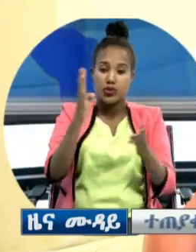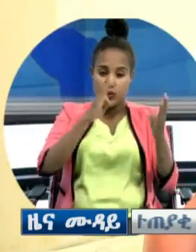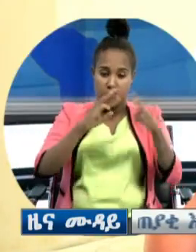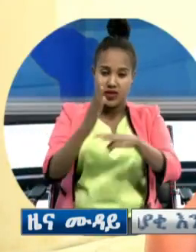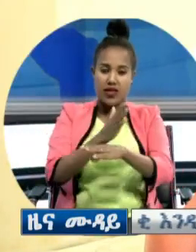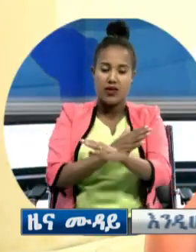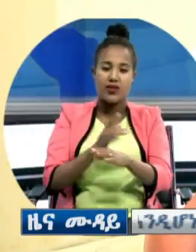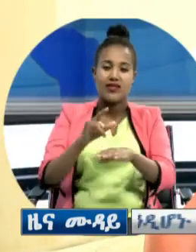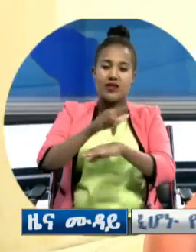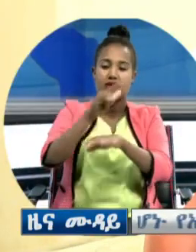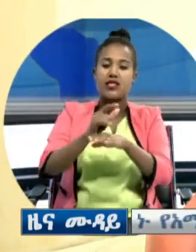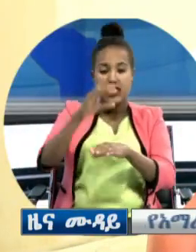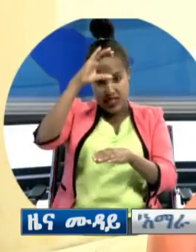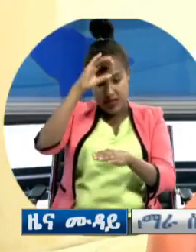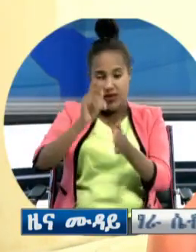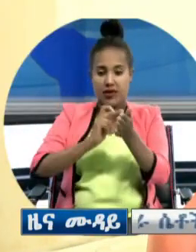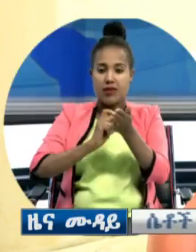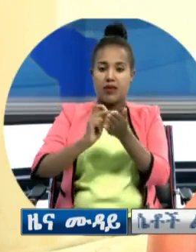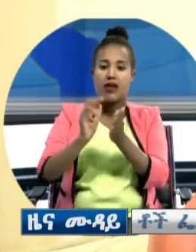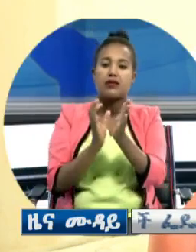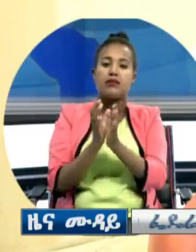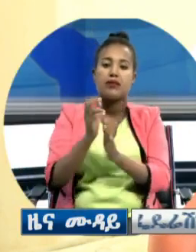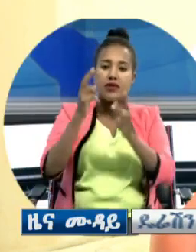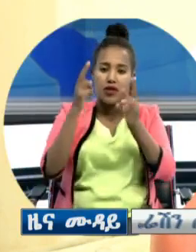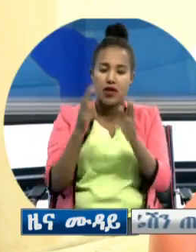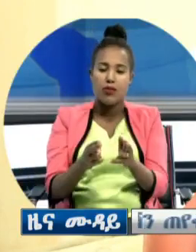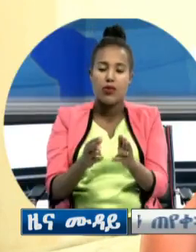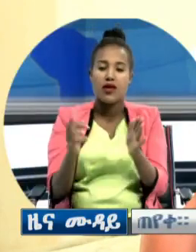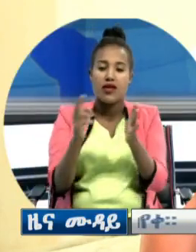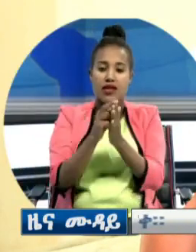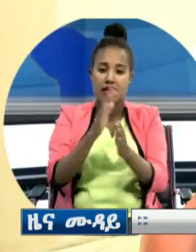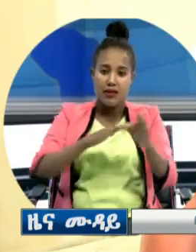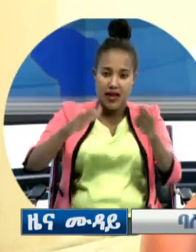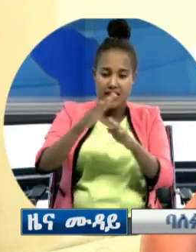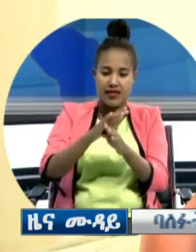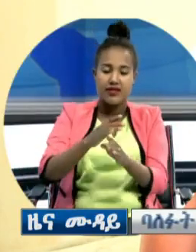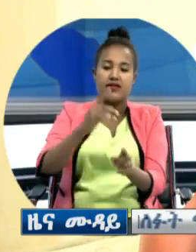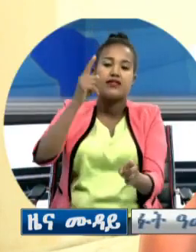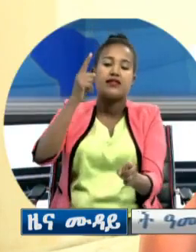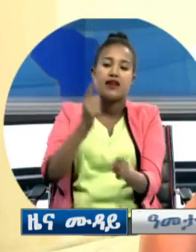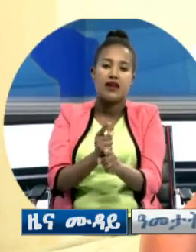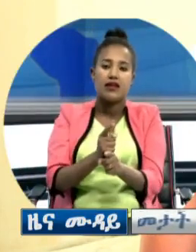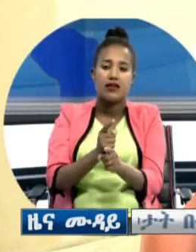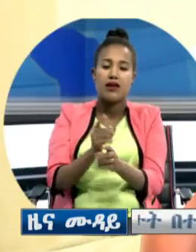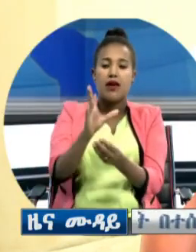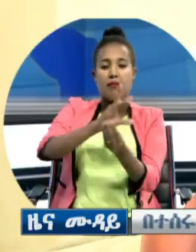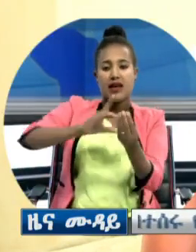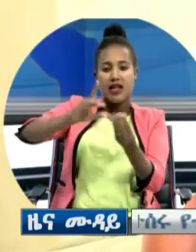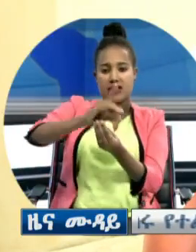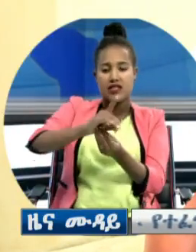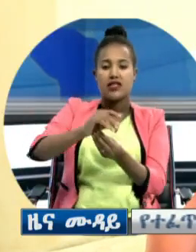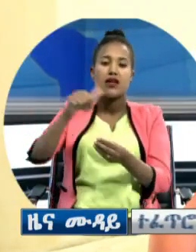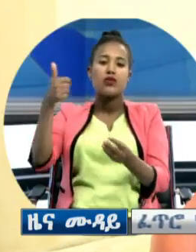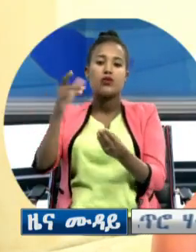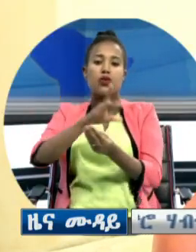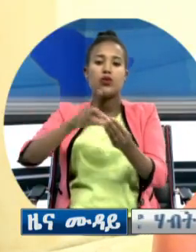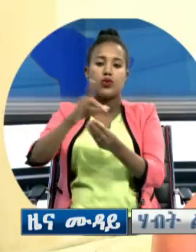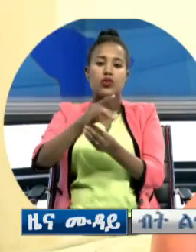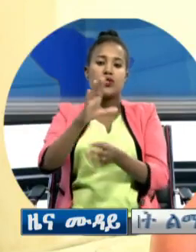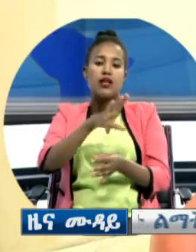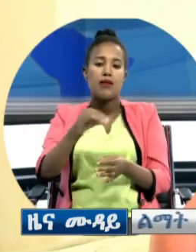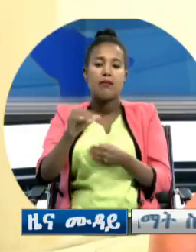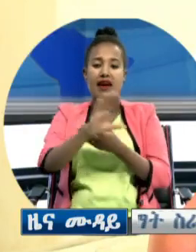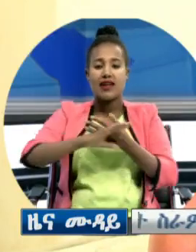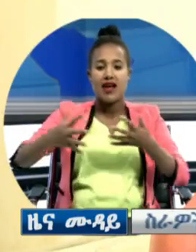የዜጎች ሰብአዊና ዲሞክራሲያዊ መብቶች እንዲከበሩ፣ የህግ የበላይነት እንዲረጋገጥ በክልላችን ከሌሎች ክልሎችና